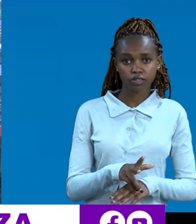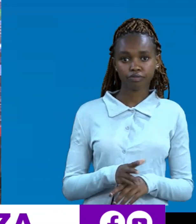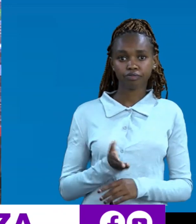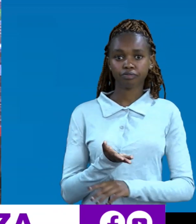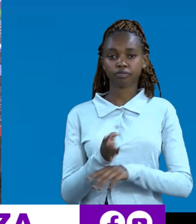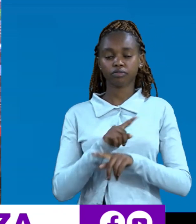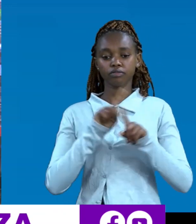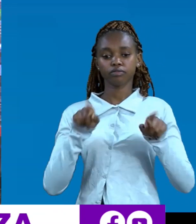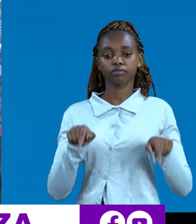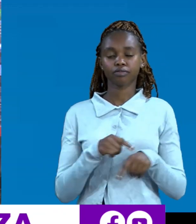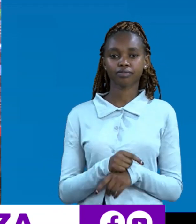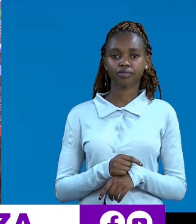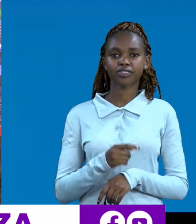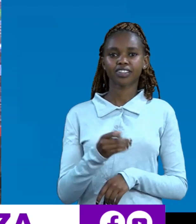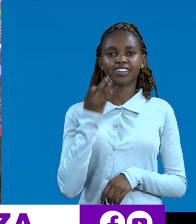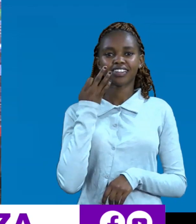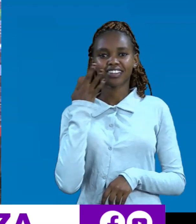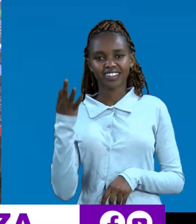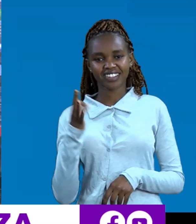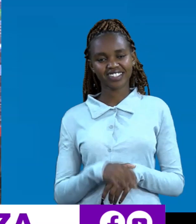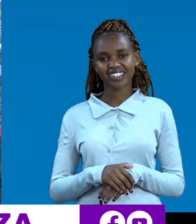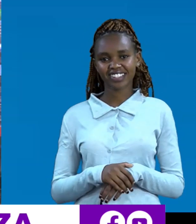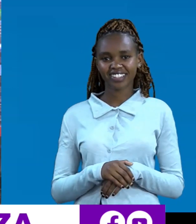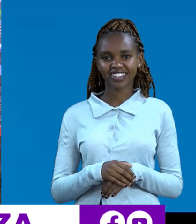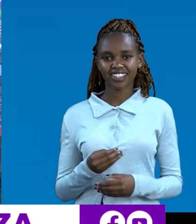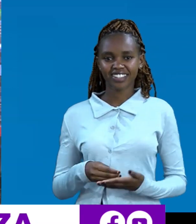unaipigia bei, nipatie thrisoo niende home. Ndio hiyo,